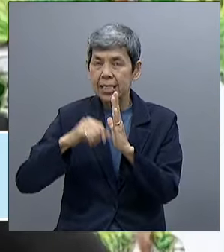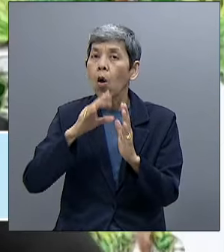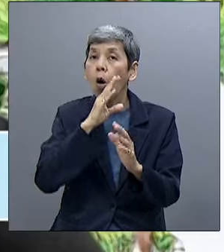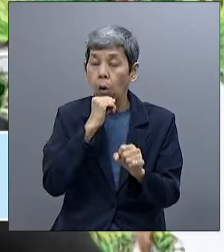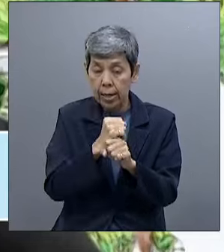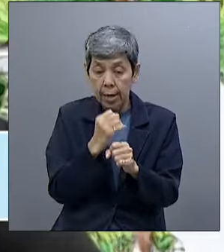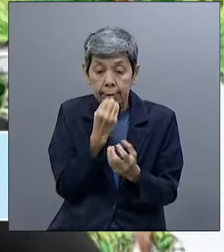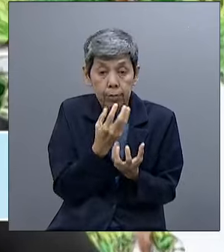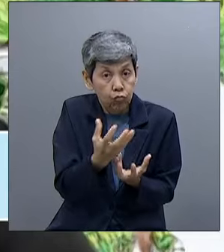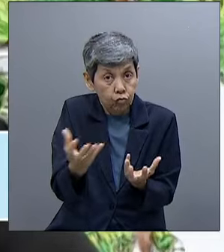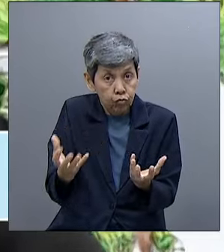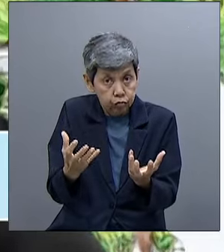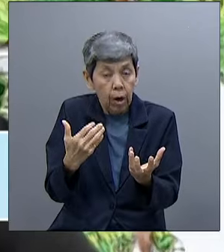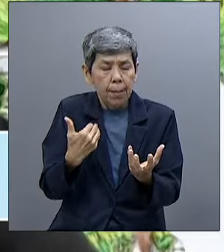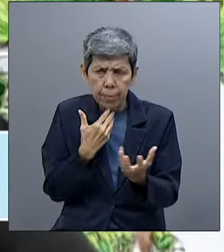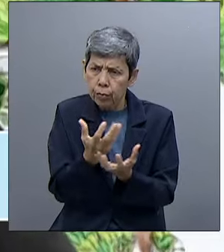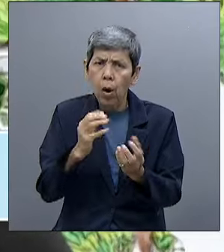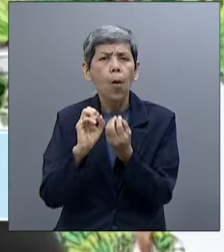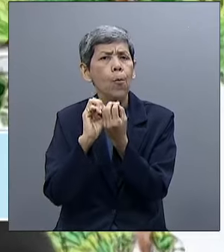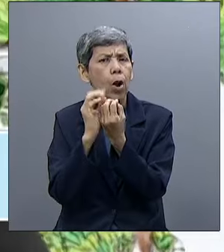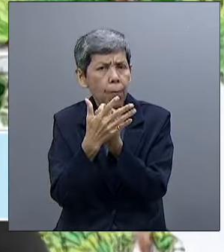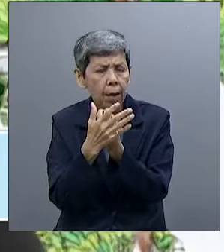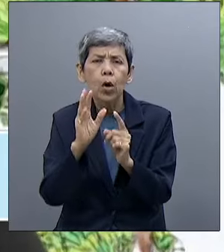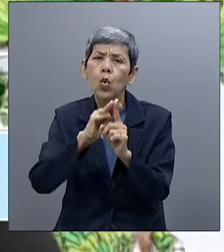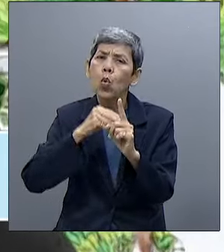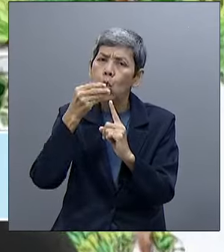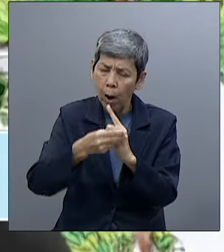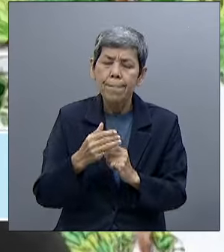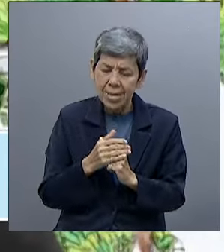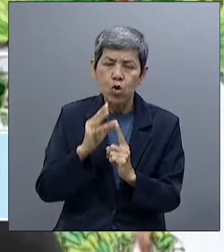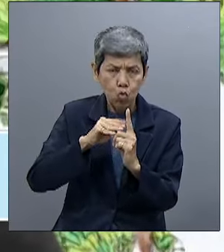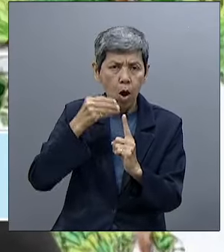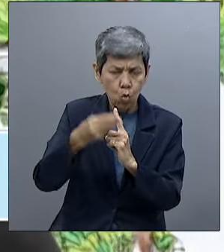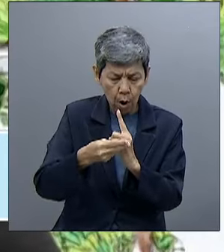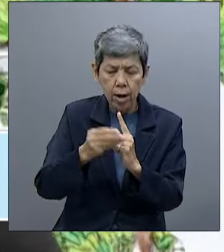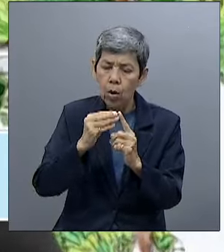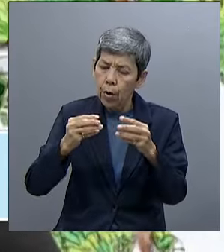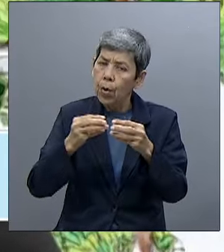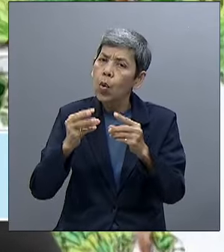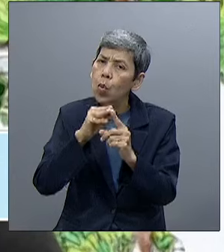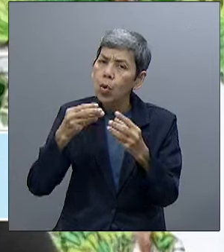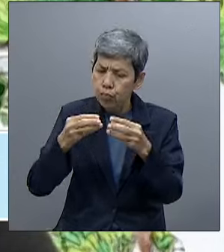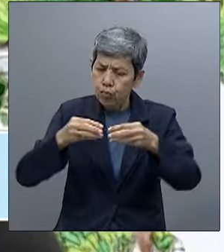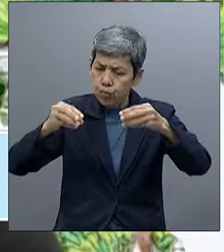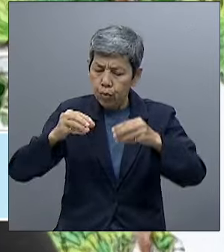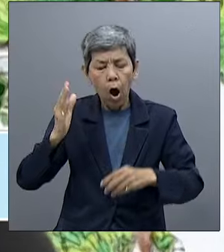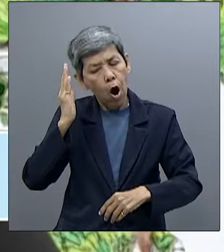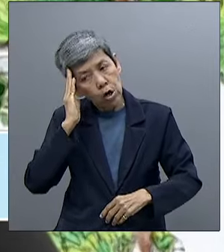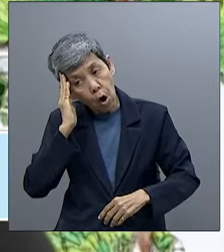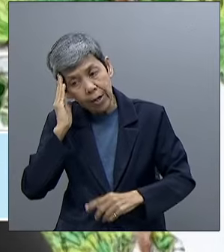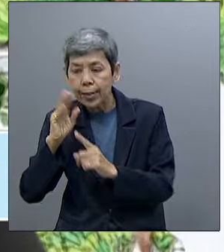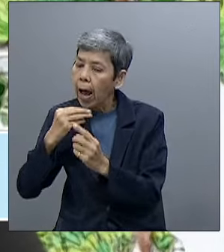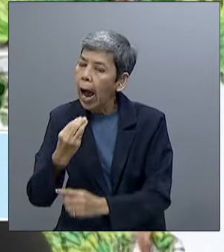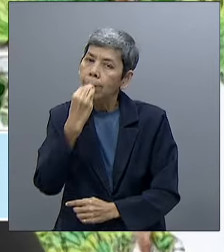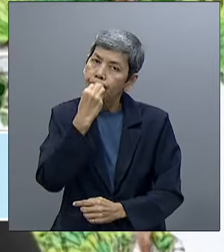อยู่ในอาหารนะคะบางทีเค้าก็จะอยู่ในผลไม้อย่างเช่นกล้วยหรืออะไรอย่าเงี้ยค่ะกลวยก่อนกล้วยน้ำว้าหรืออะไรเงี้ยค่ะก่อนเข้านอนนะคะก็อาจจะช่วย